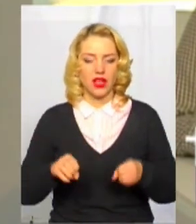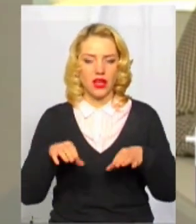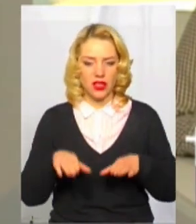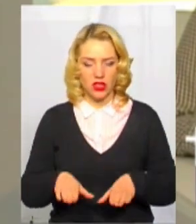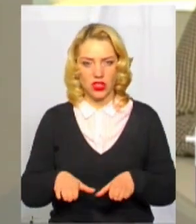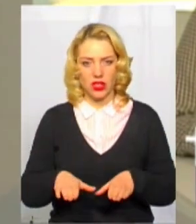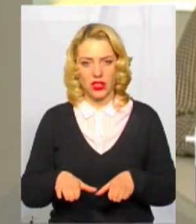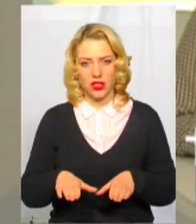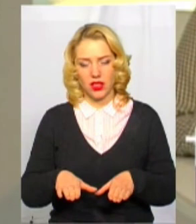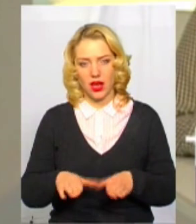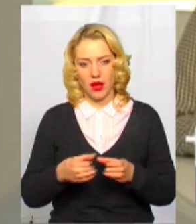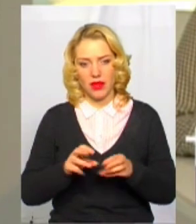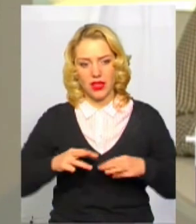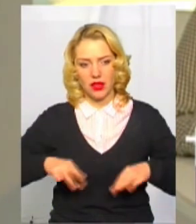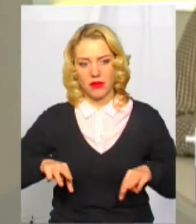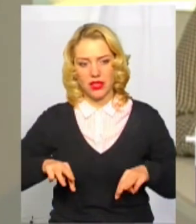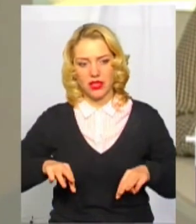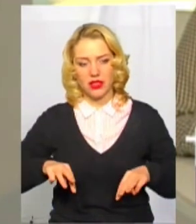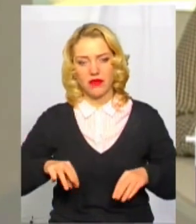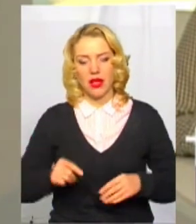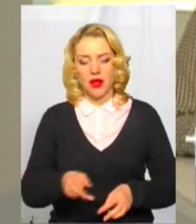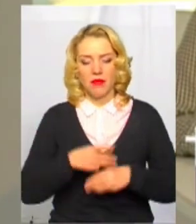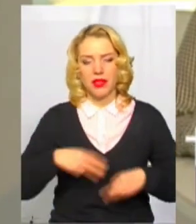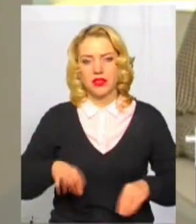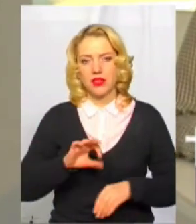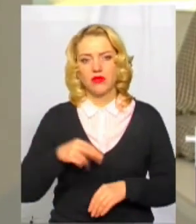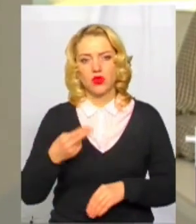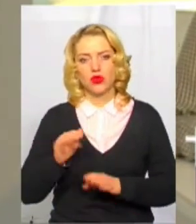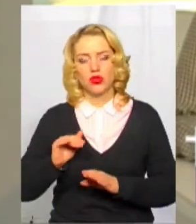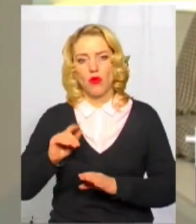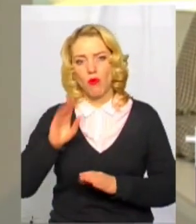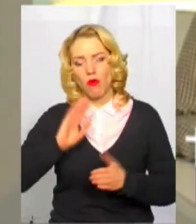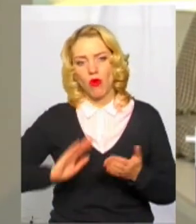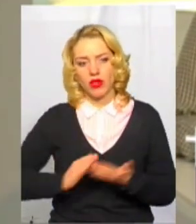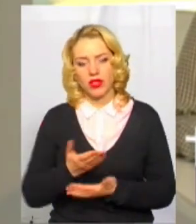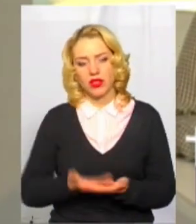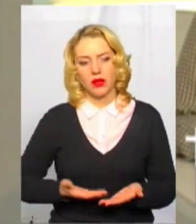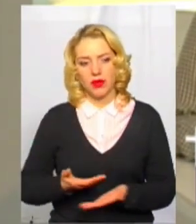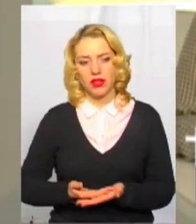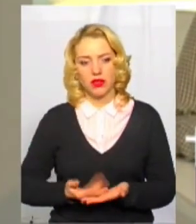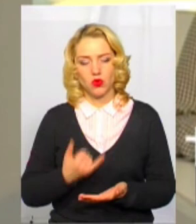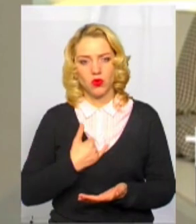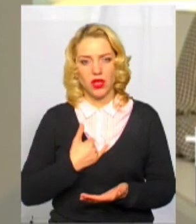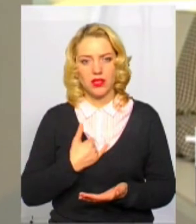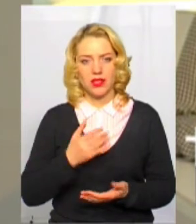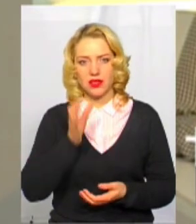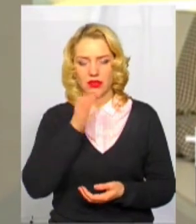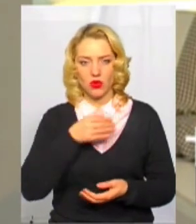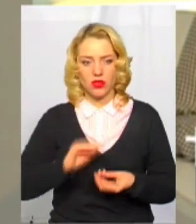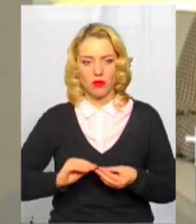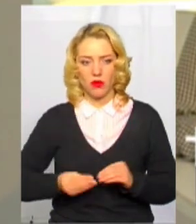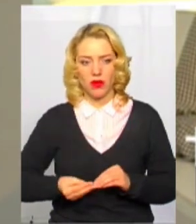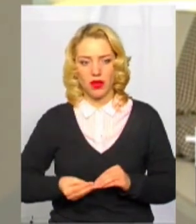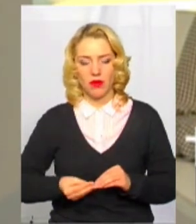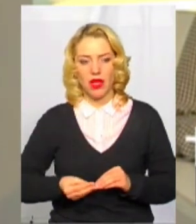рішення, скажем, Кабінету міністрів Міністерства соцполітики. Ось, наприклад, у нас серйозна